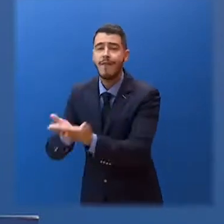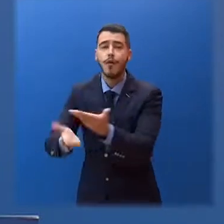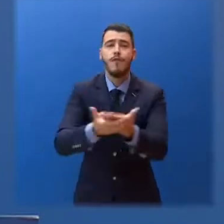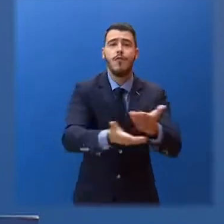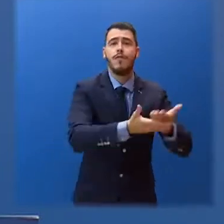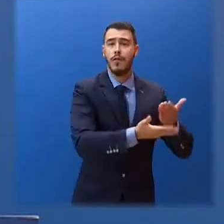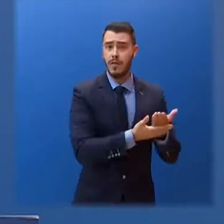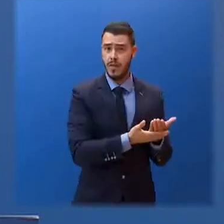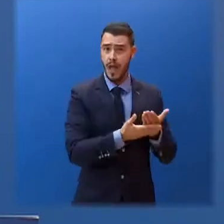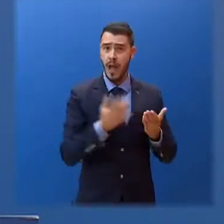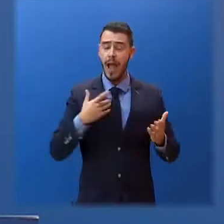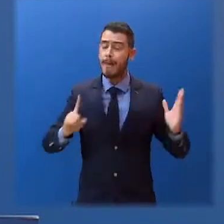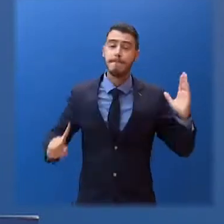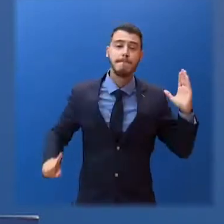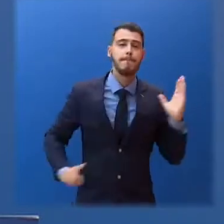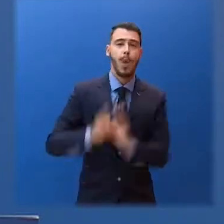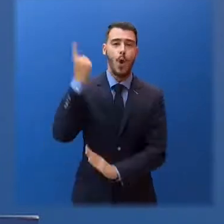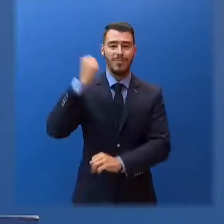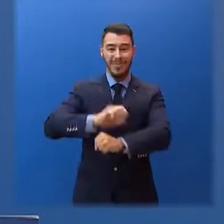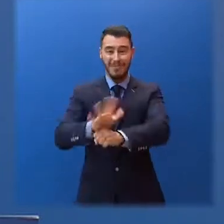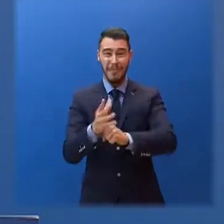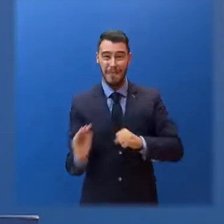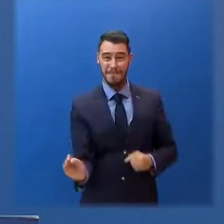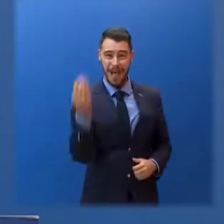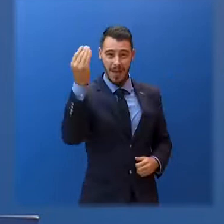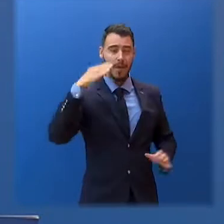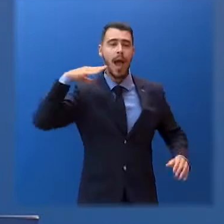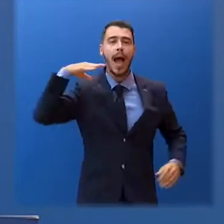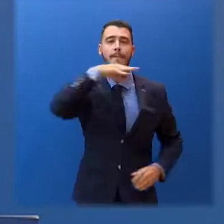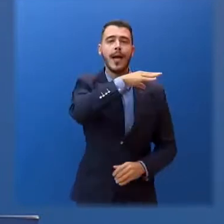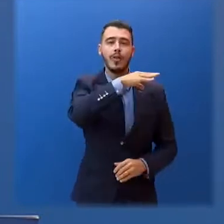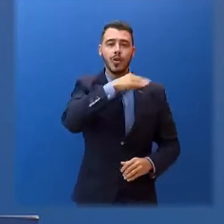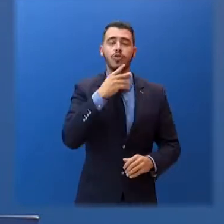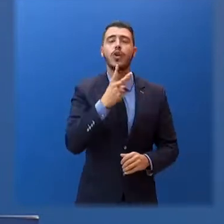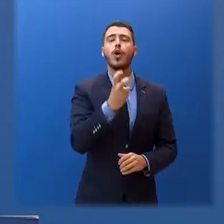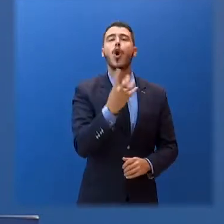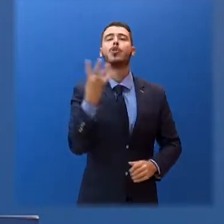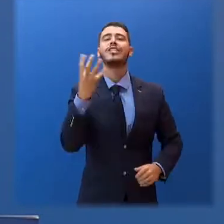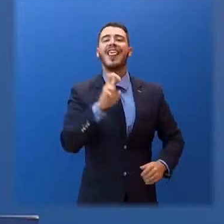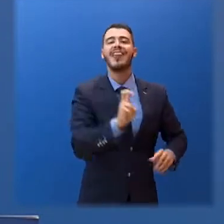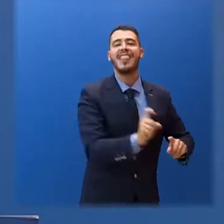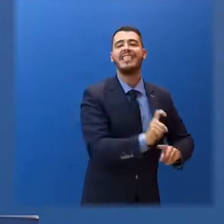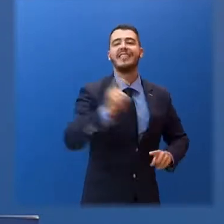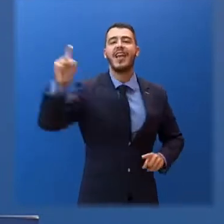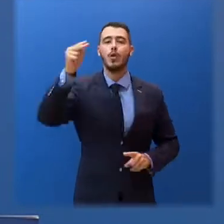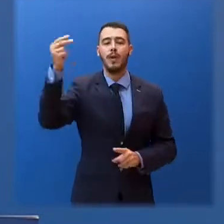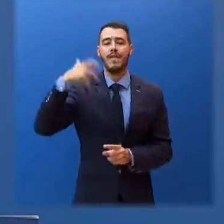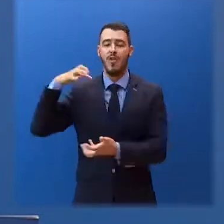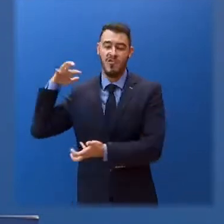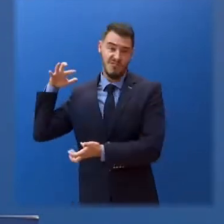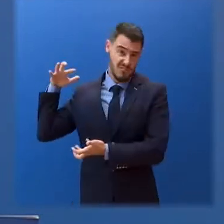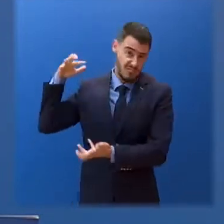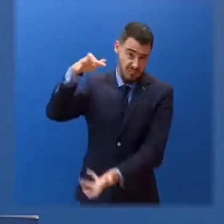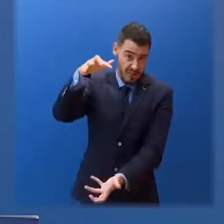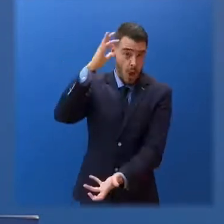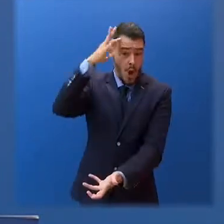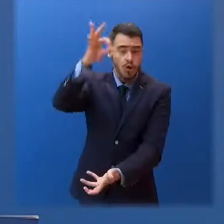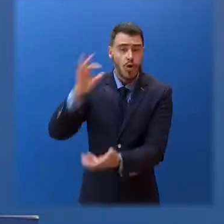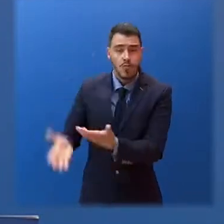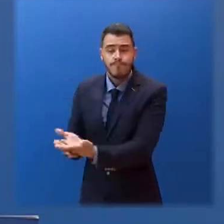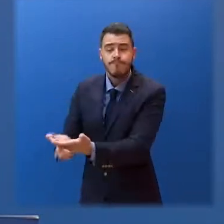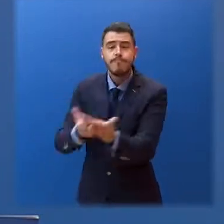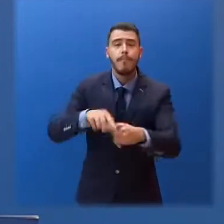ένα συνεκτικό σχέδιο για τη στήριξη της οικονομίας ύψους 24 δισεκατομμυρίων ευρώ από εθνικά και ευρωπαϊκά